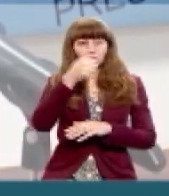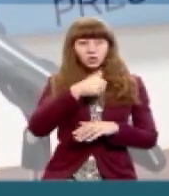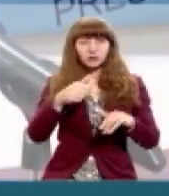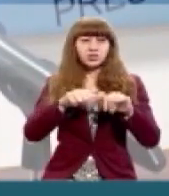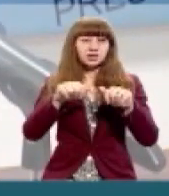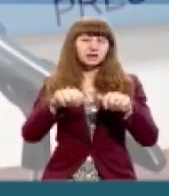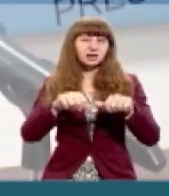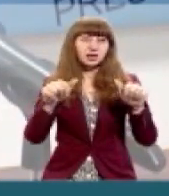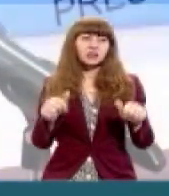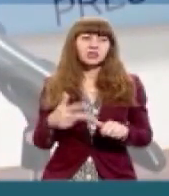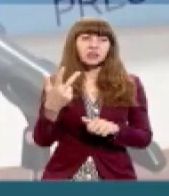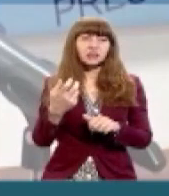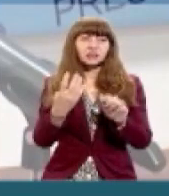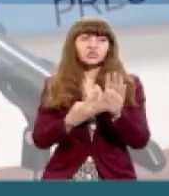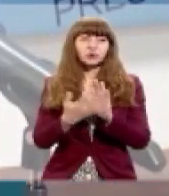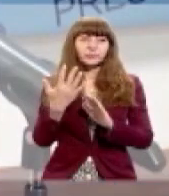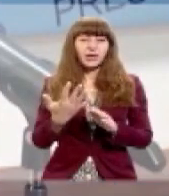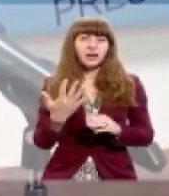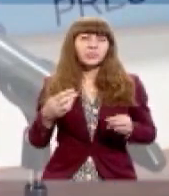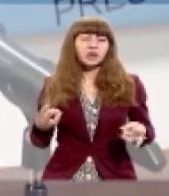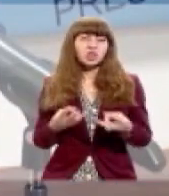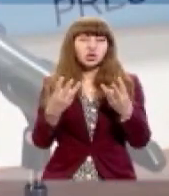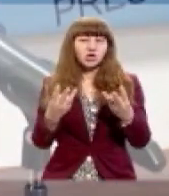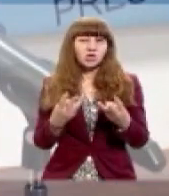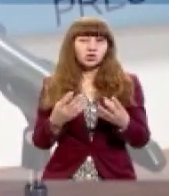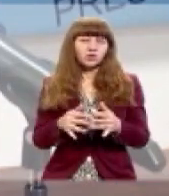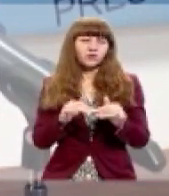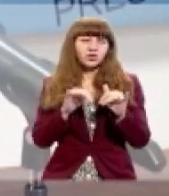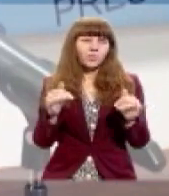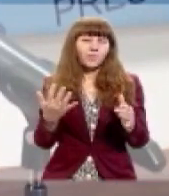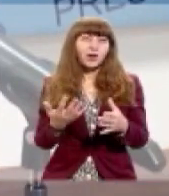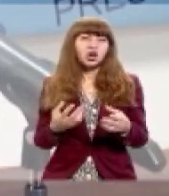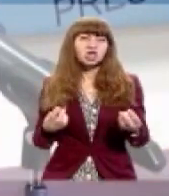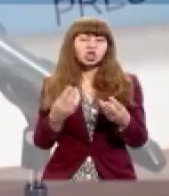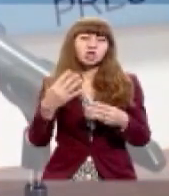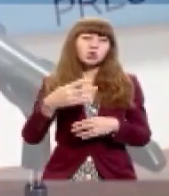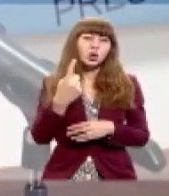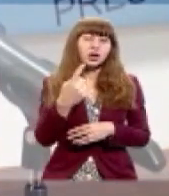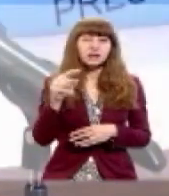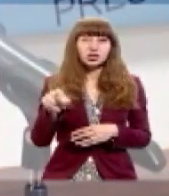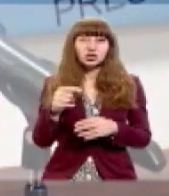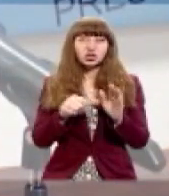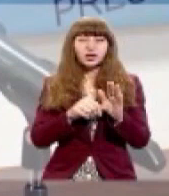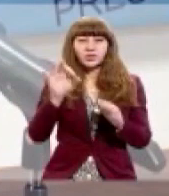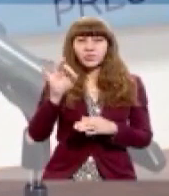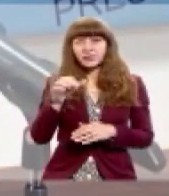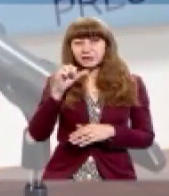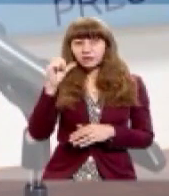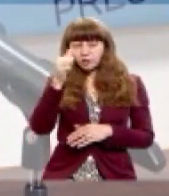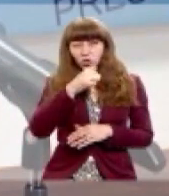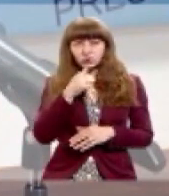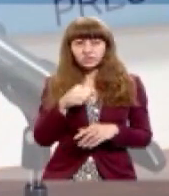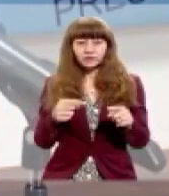зарегистрировано 395 пожаров, что способствует увеличению пожаров на 41,6% с аналогичным периодом за прошлый